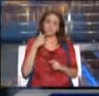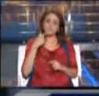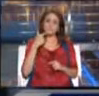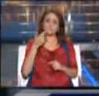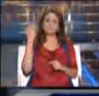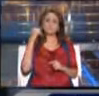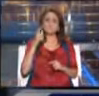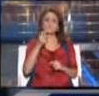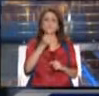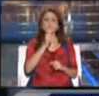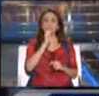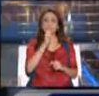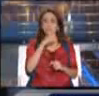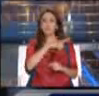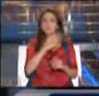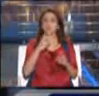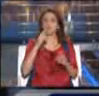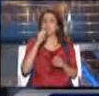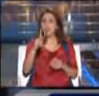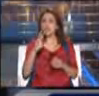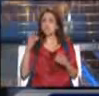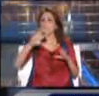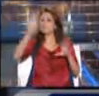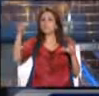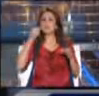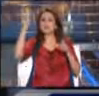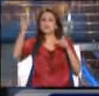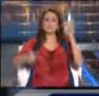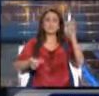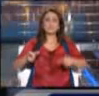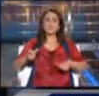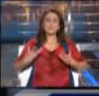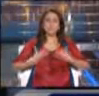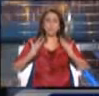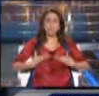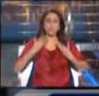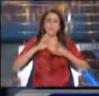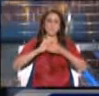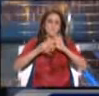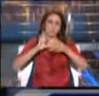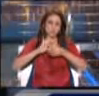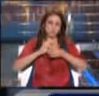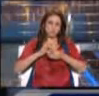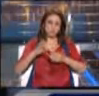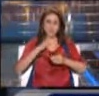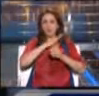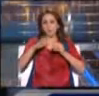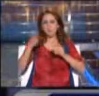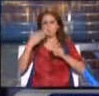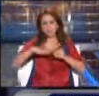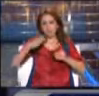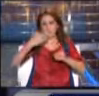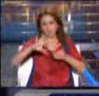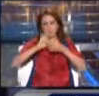متهم احيانا باثاره الجماهير، هل ده حصل مثلا في مباراه الاهلي والمصري بورسعيد والتي انتهت بالمجزره المعروفه؟